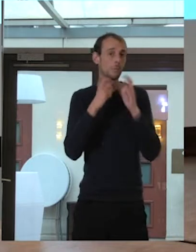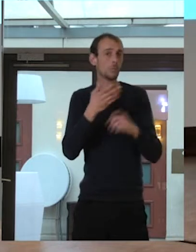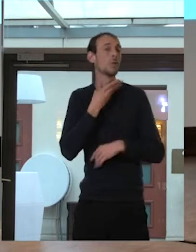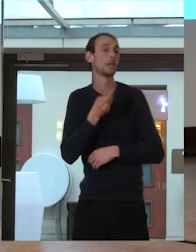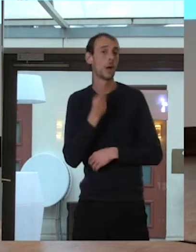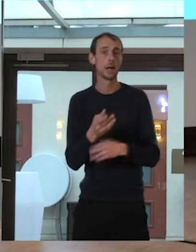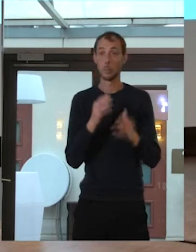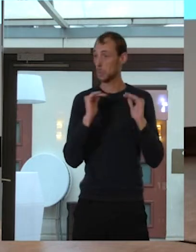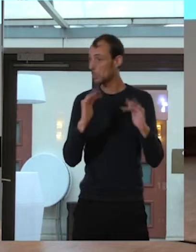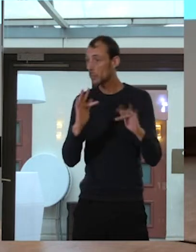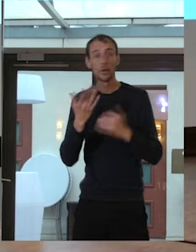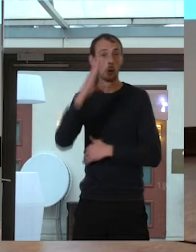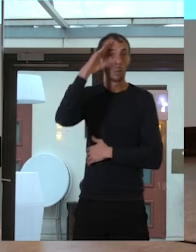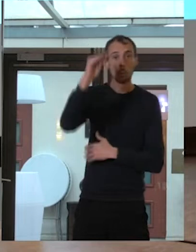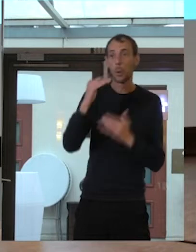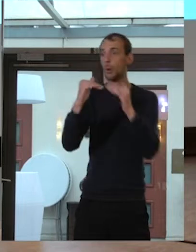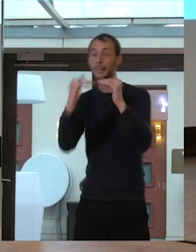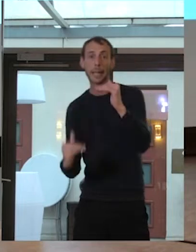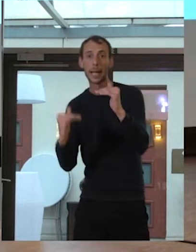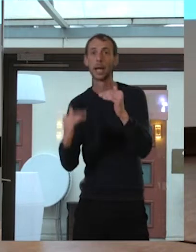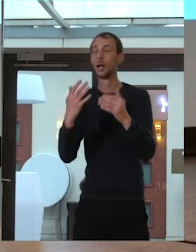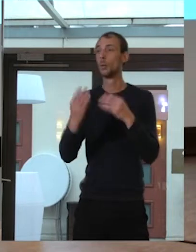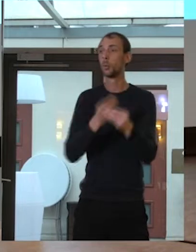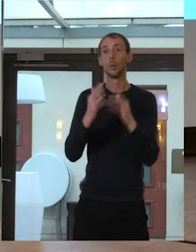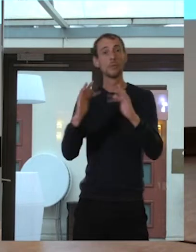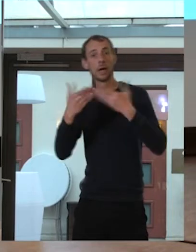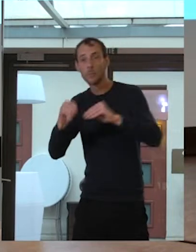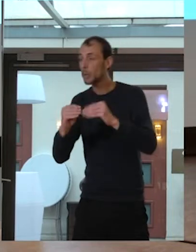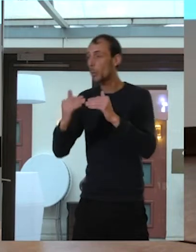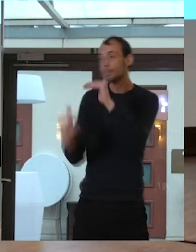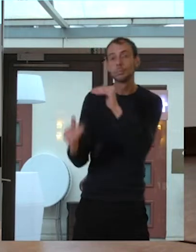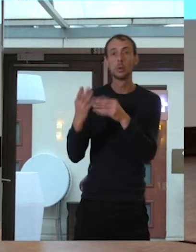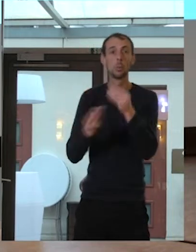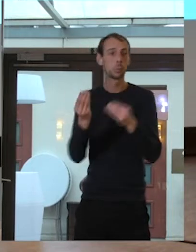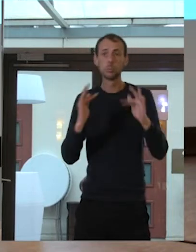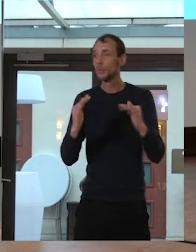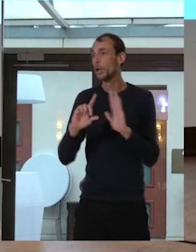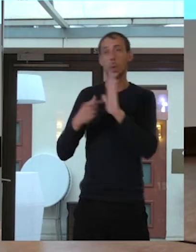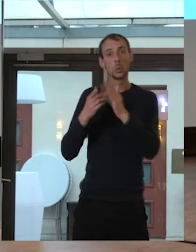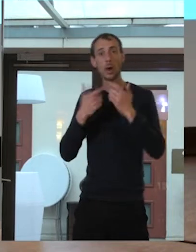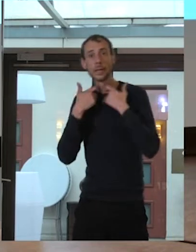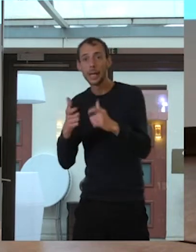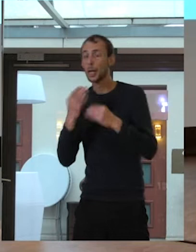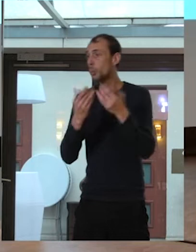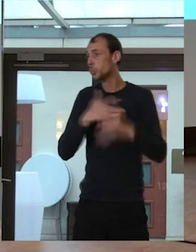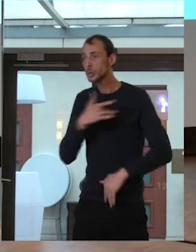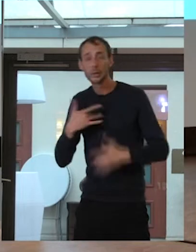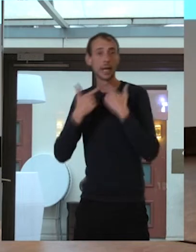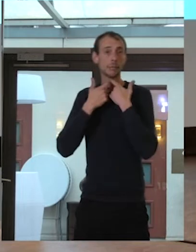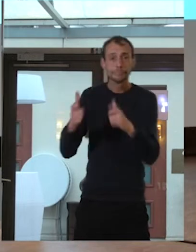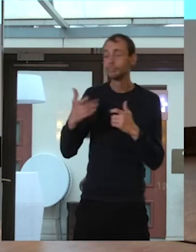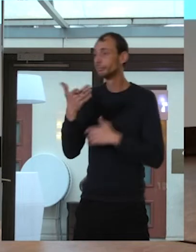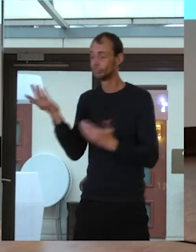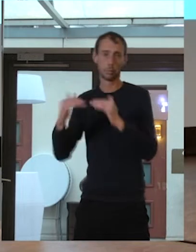soient professionnelles, qu'elles soient en termes de formation, d'éducation, d'accès aux droits, d'accès au logement, à la santé, et j'en